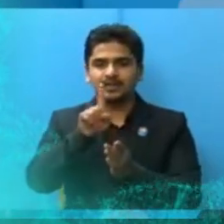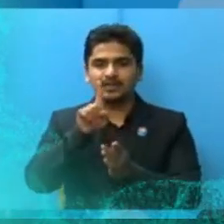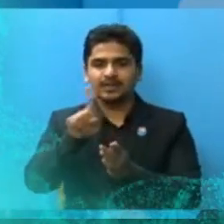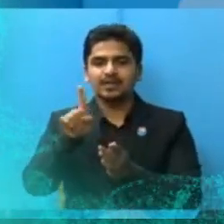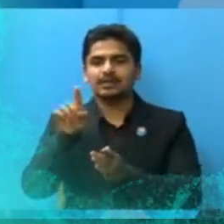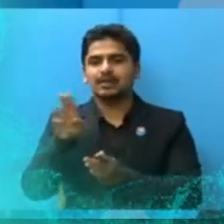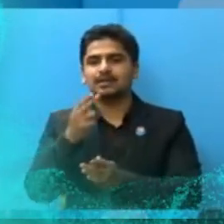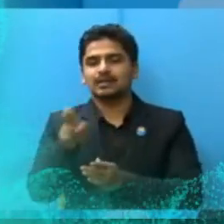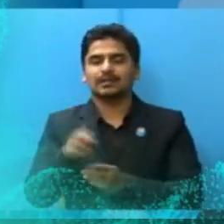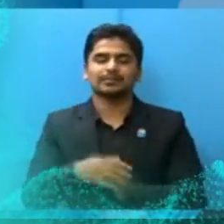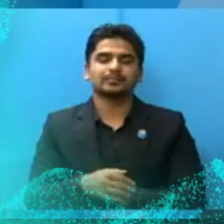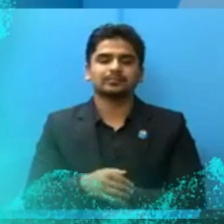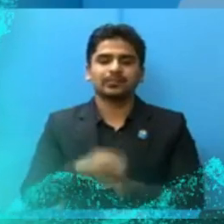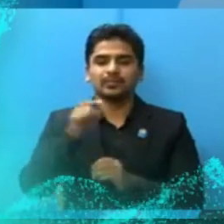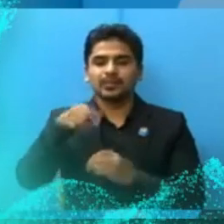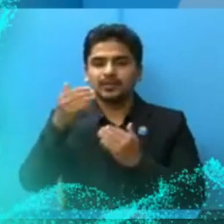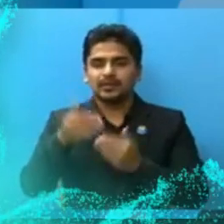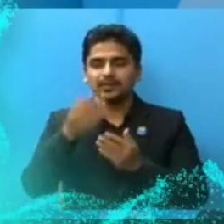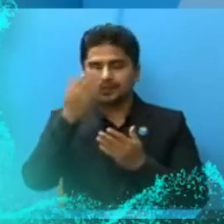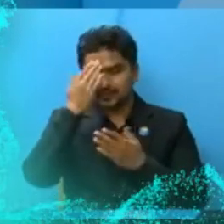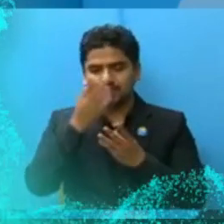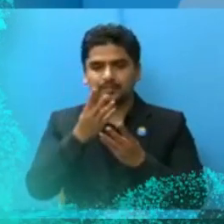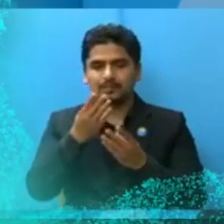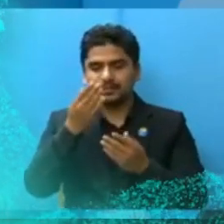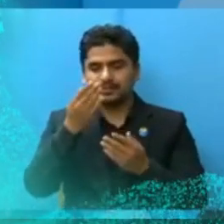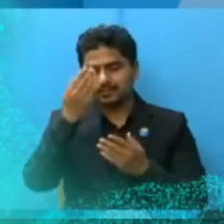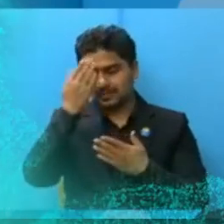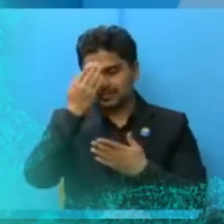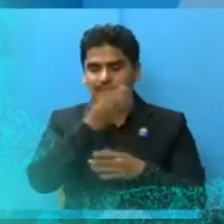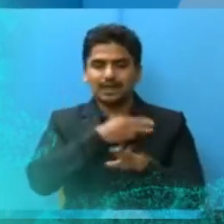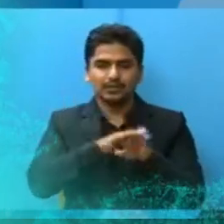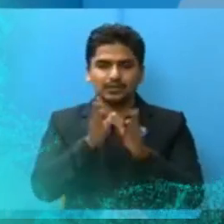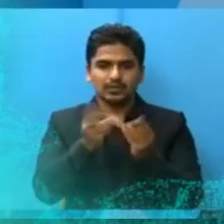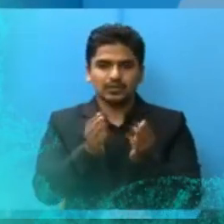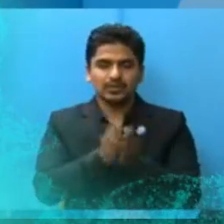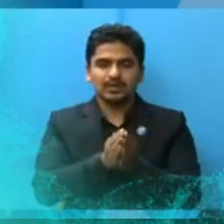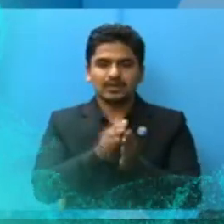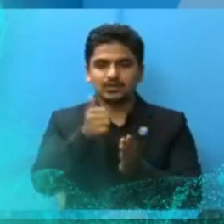जना। हालसम्म संक्रमितहरूको संख्या